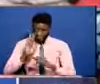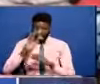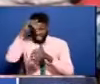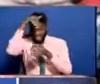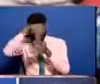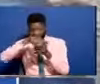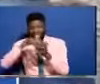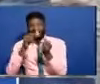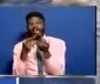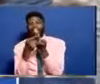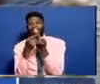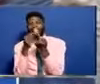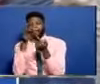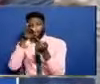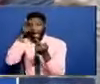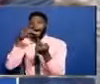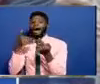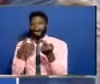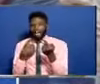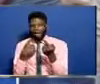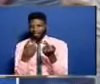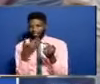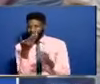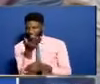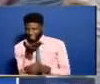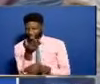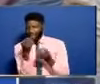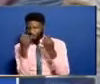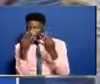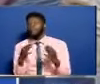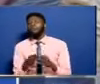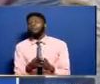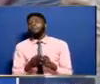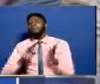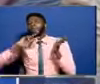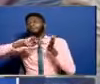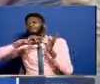kadhaa. Hiyo ni kuonyesha kwamba